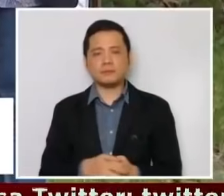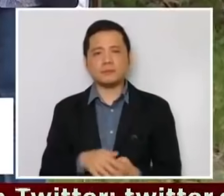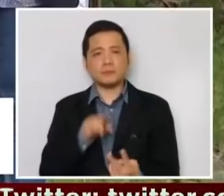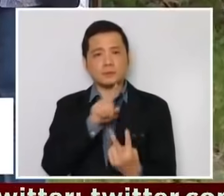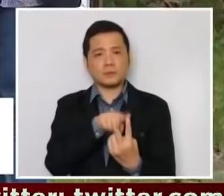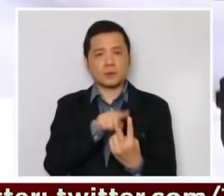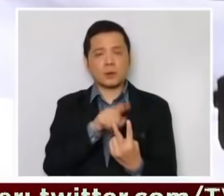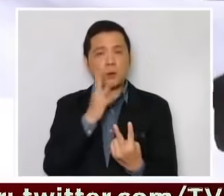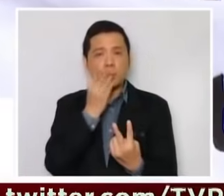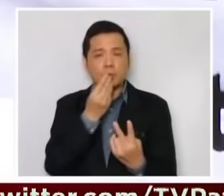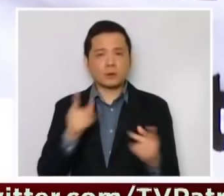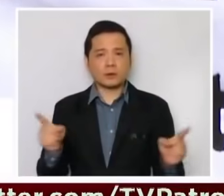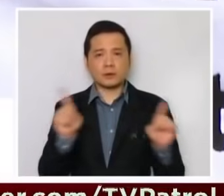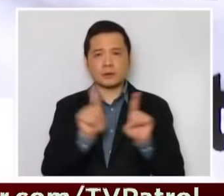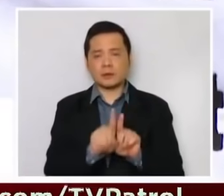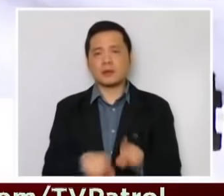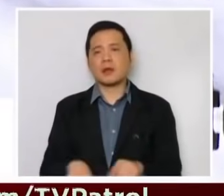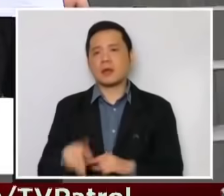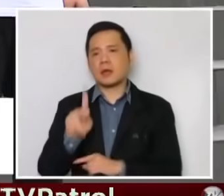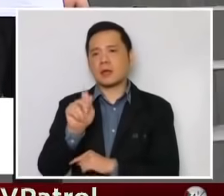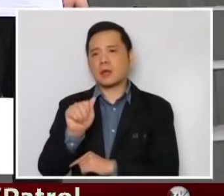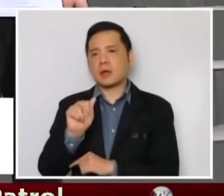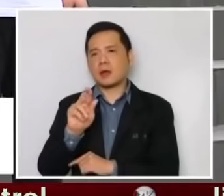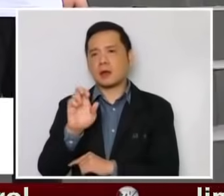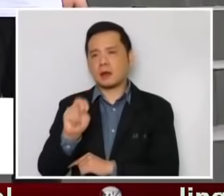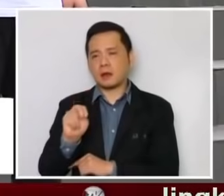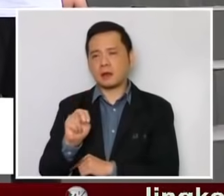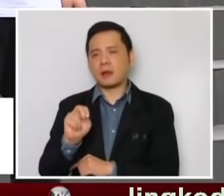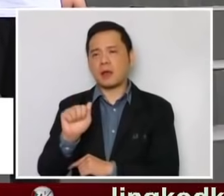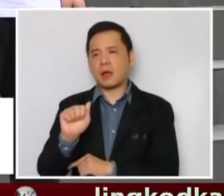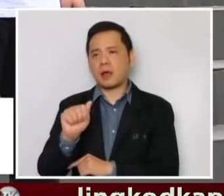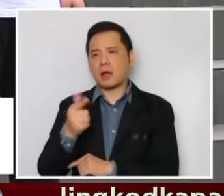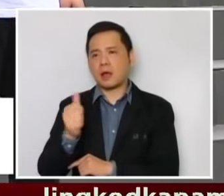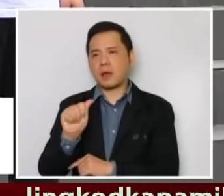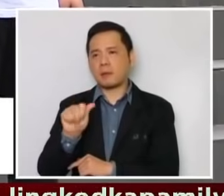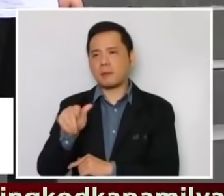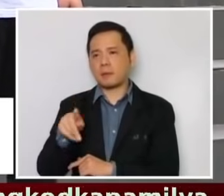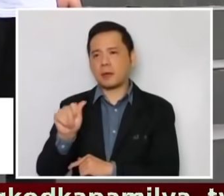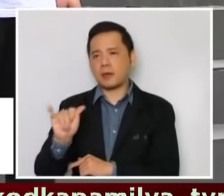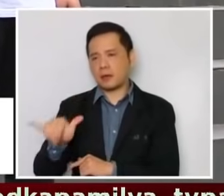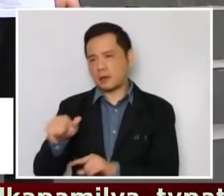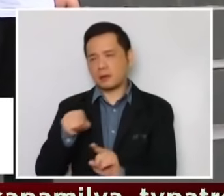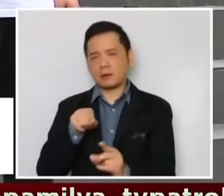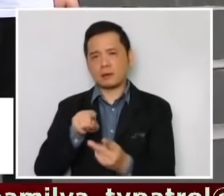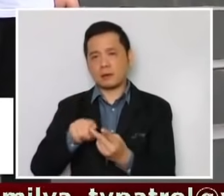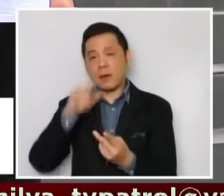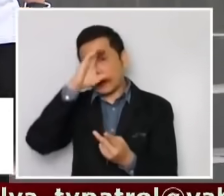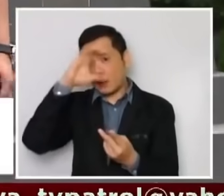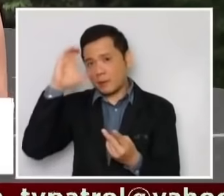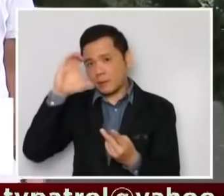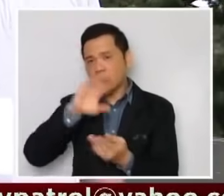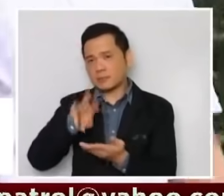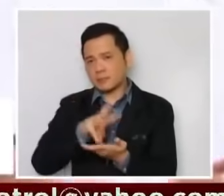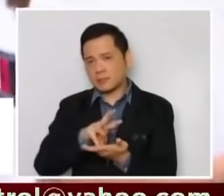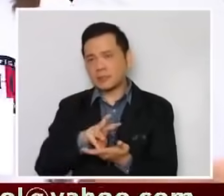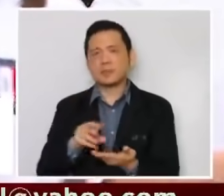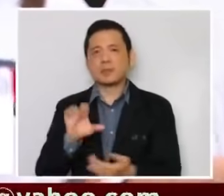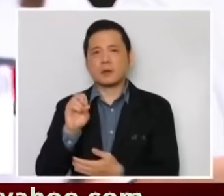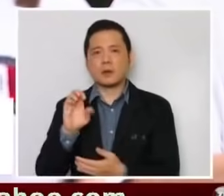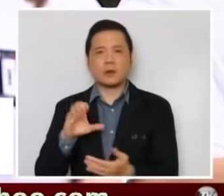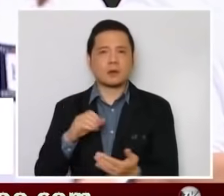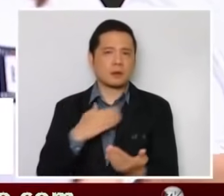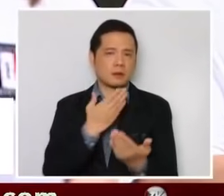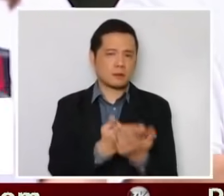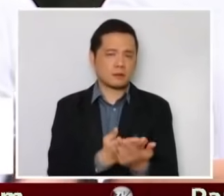si Vice Governor Karen Agapay. Sa Calamba City, naghain na rin ng COC sa pagkaalkalde si